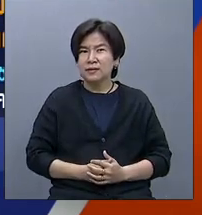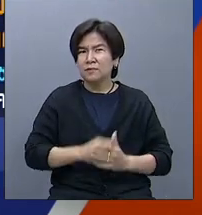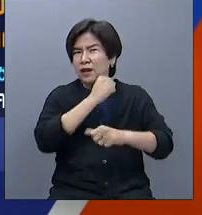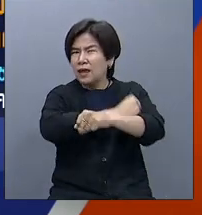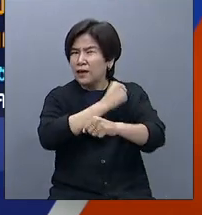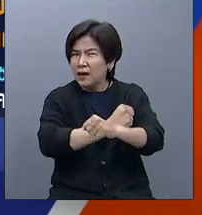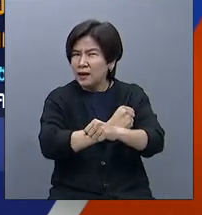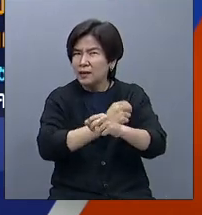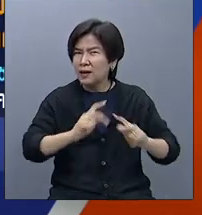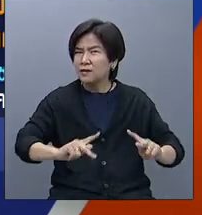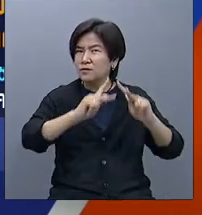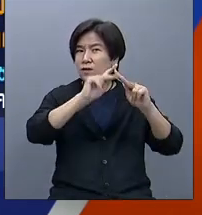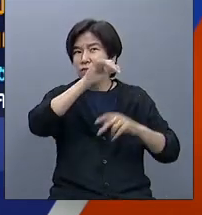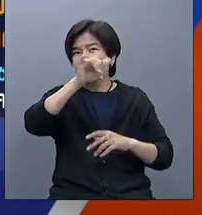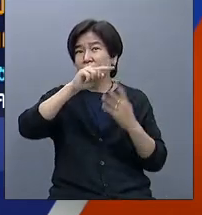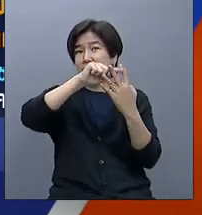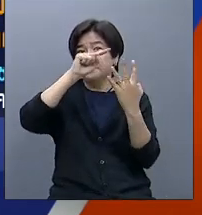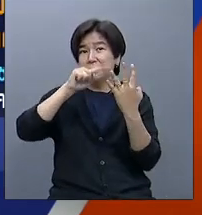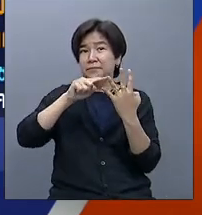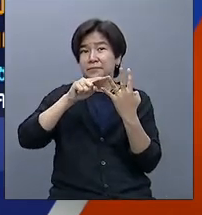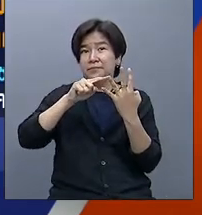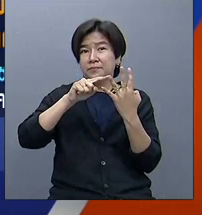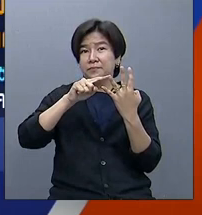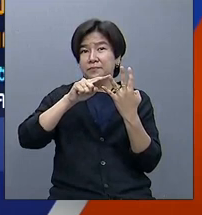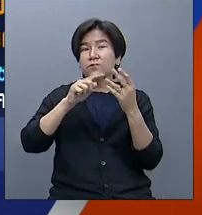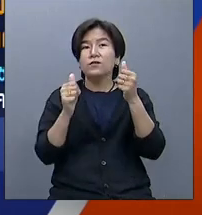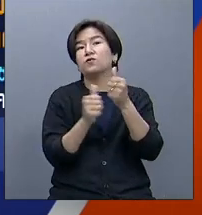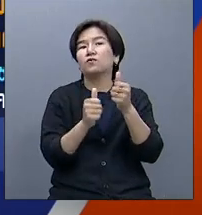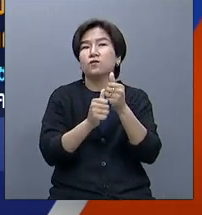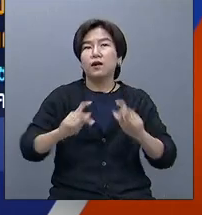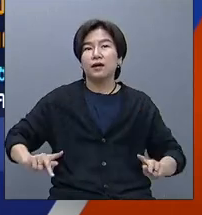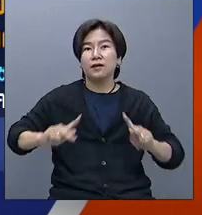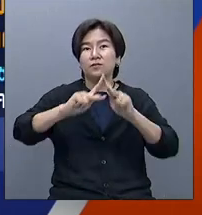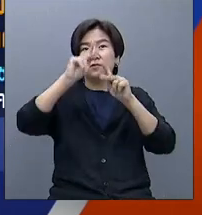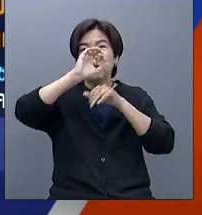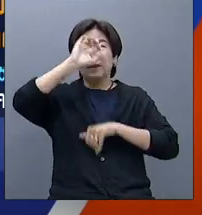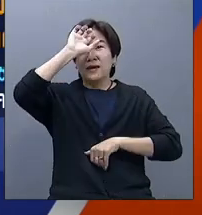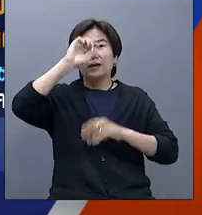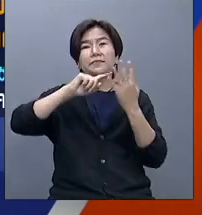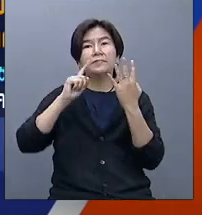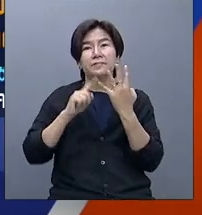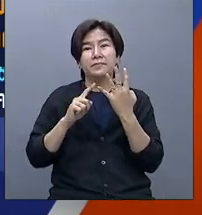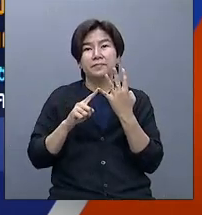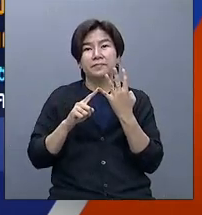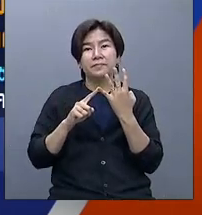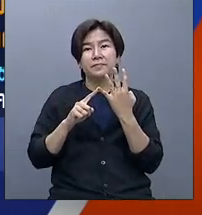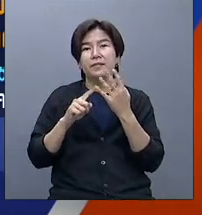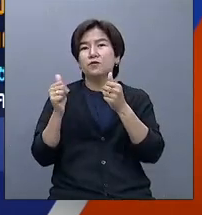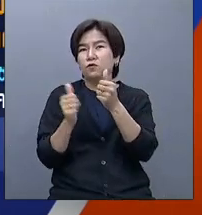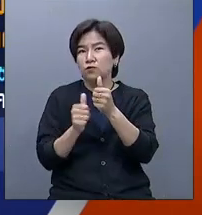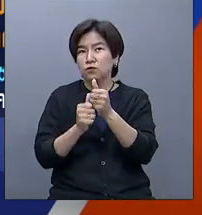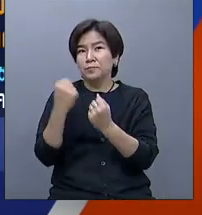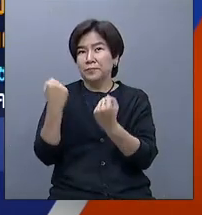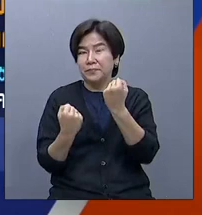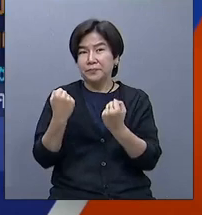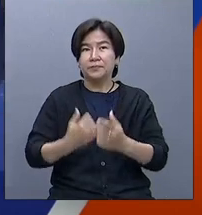ขณะที่นายสันติพร้อมพัฒน์น่าจะได้รัฐมนตรีช่วยว่าการกระทรวงมหาดไทยและนายไผ่เล็กน่าจะได้ช่วยเขามาหนักคมค่ะ